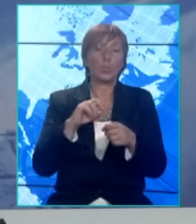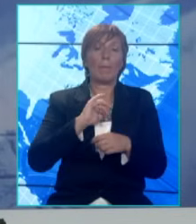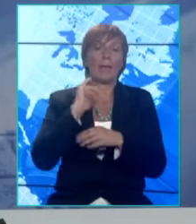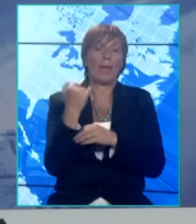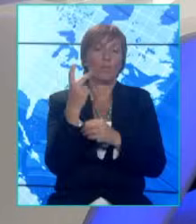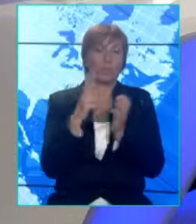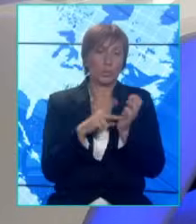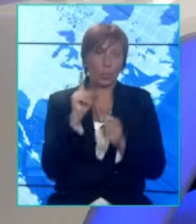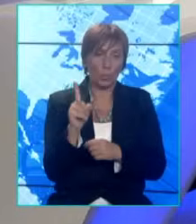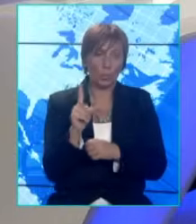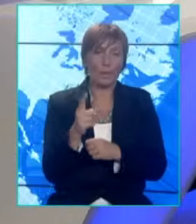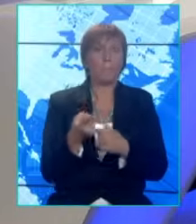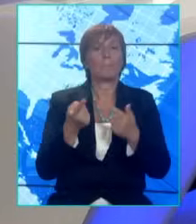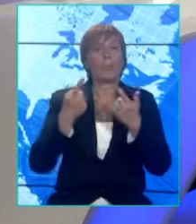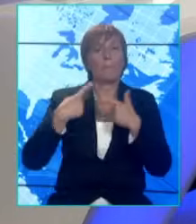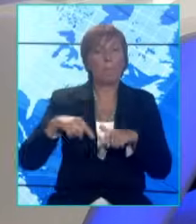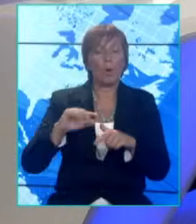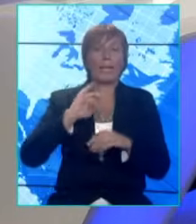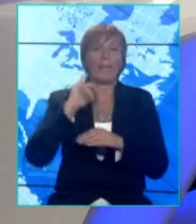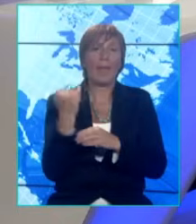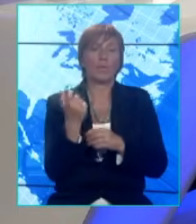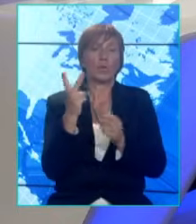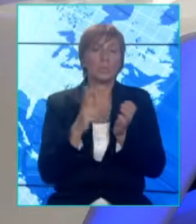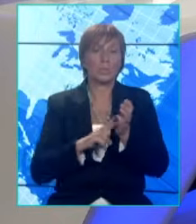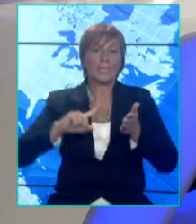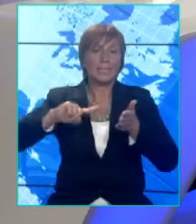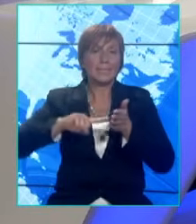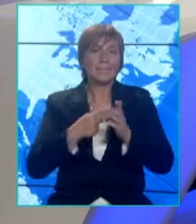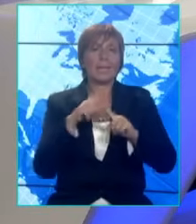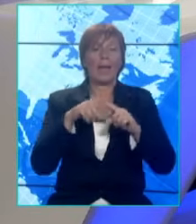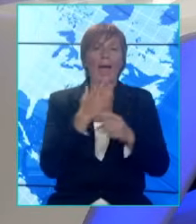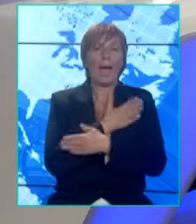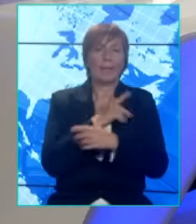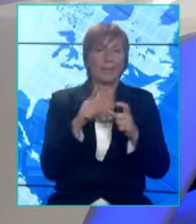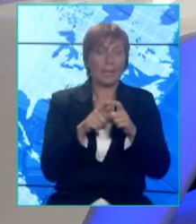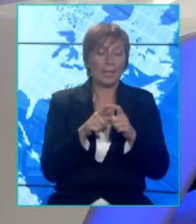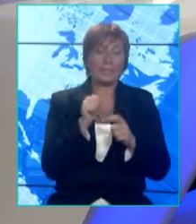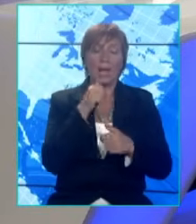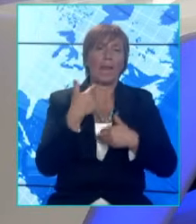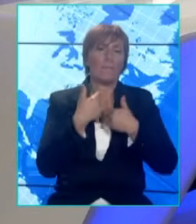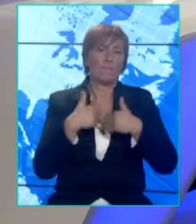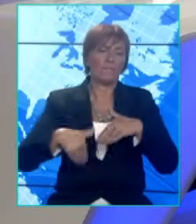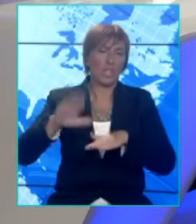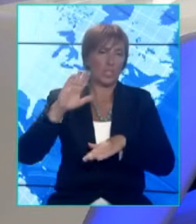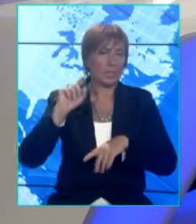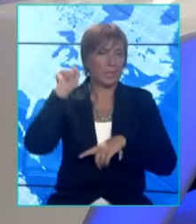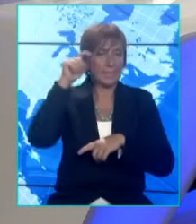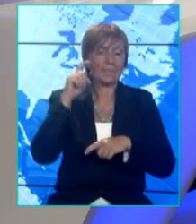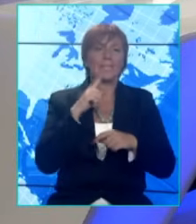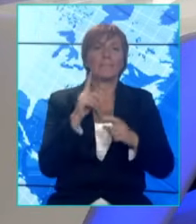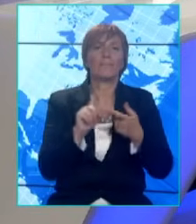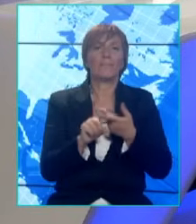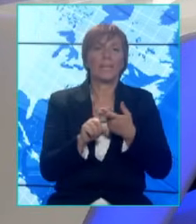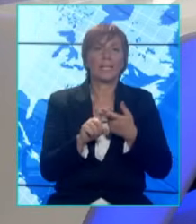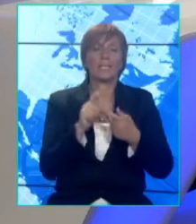uniji. Pored EU integracija, strateški cilj HDZ-a Bosne i Hercegovine, ali i većine stranaka iz federacije